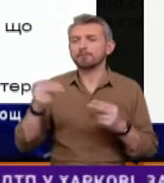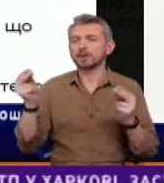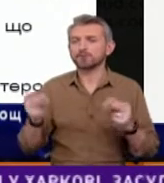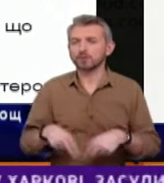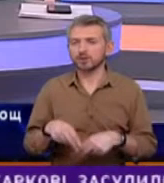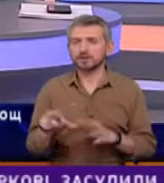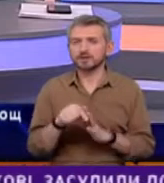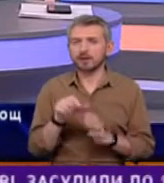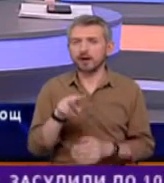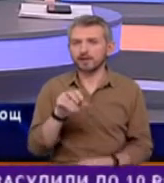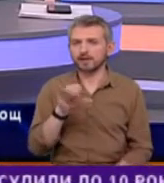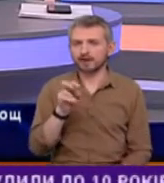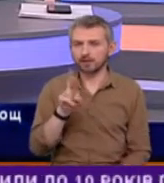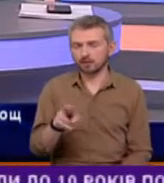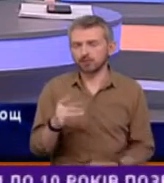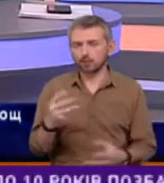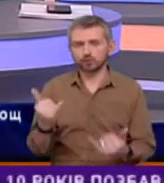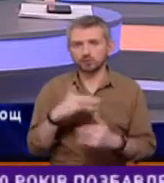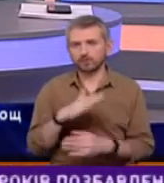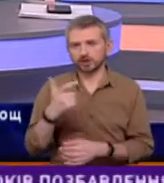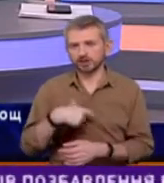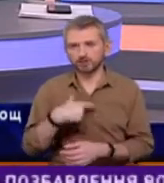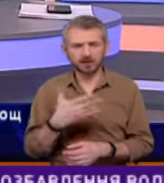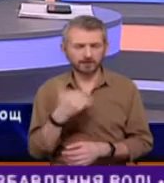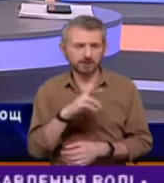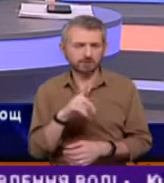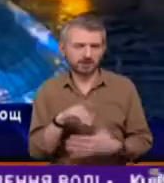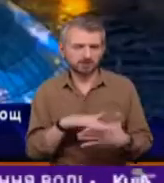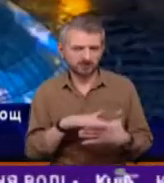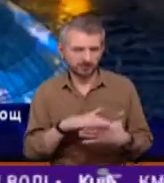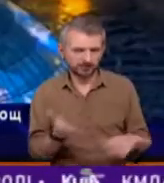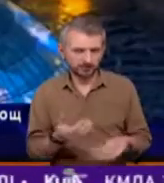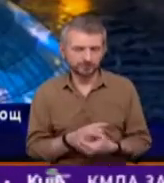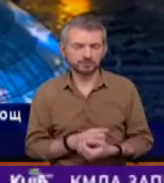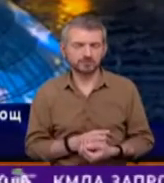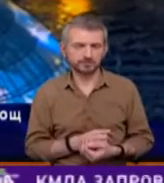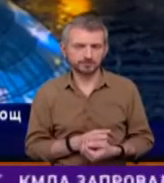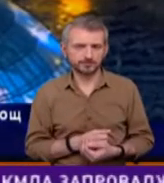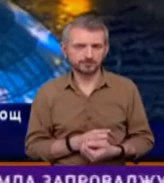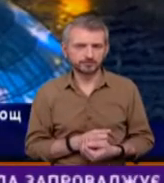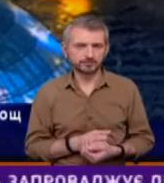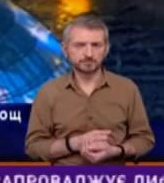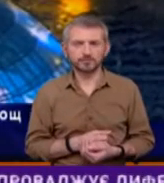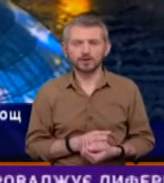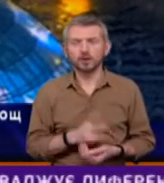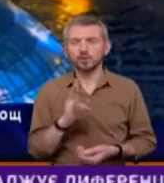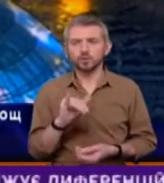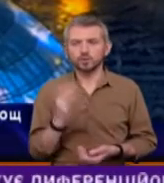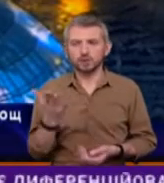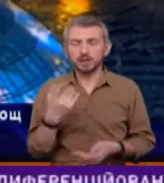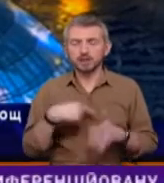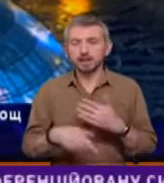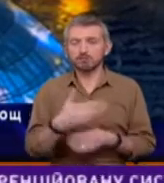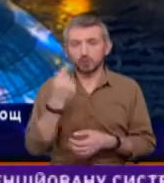з Аласанією – це є просто не поважати себе. Давайте без прізвищ ми перепрошую, да, бо якби таким чином. Ну, значить,